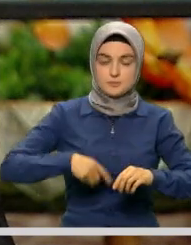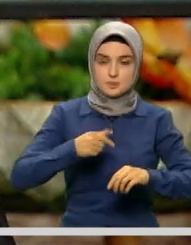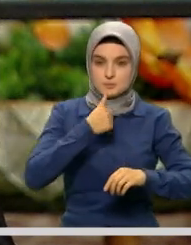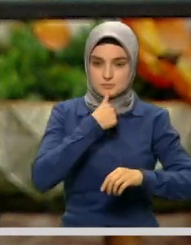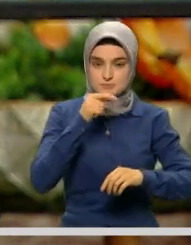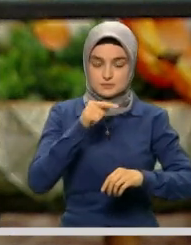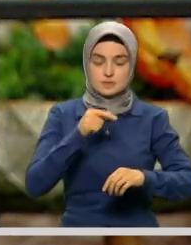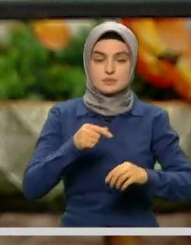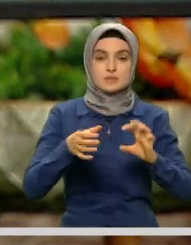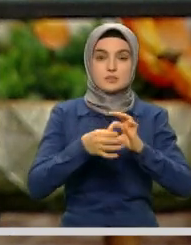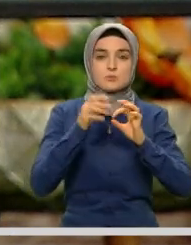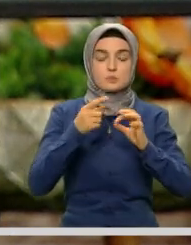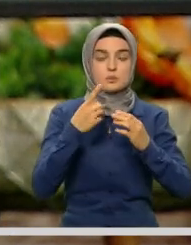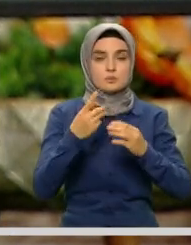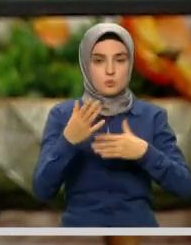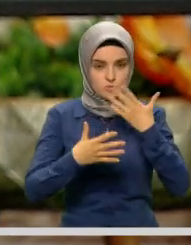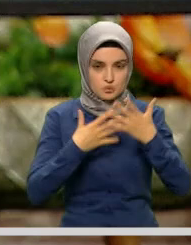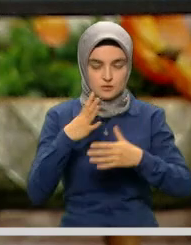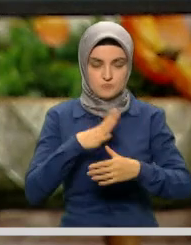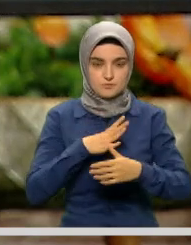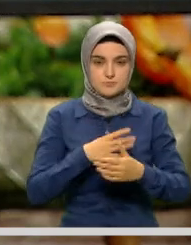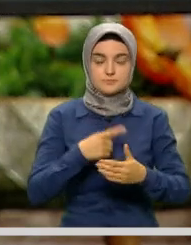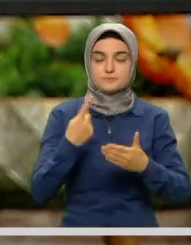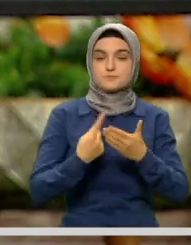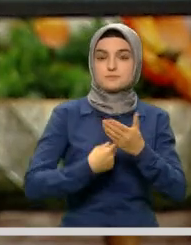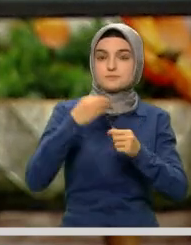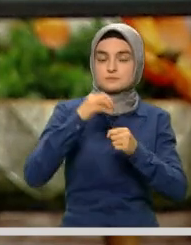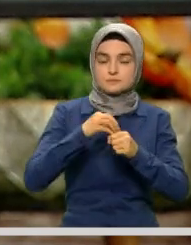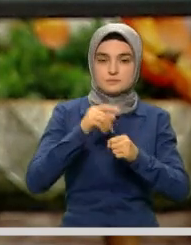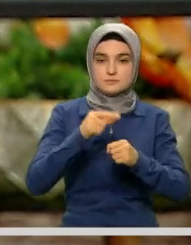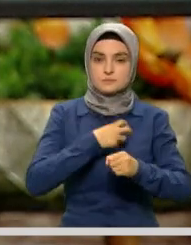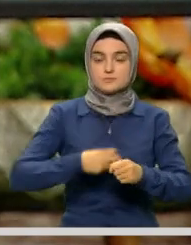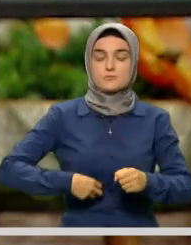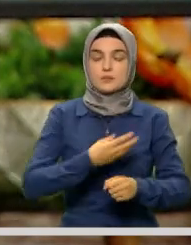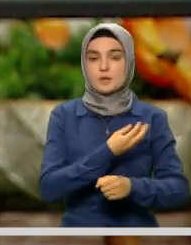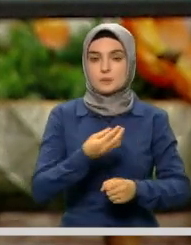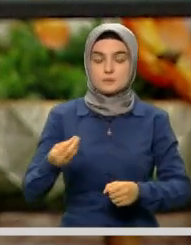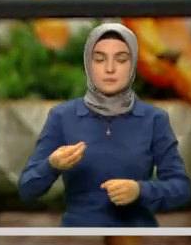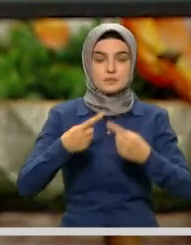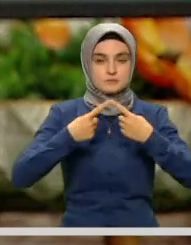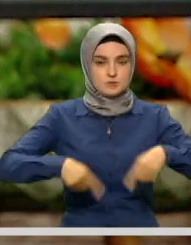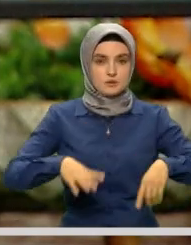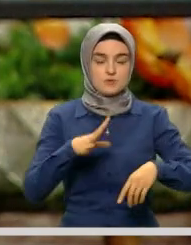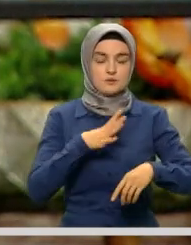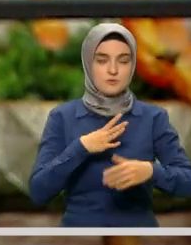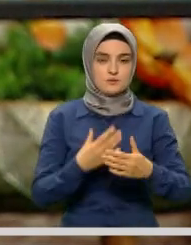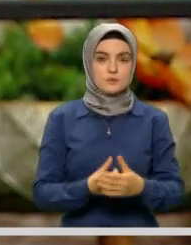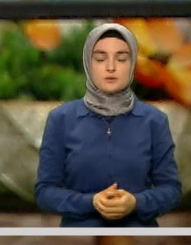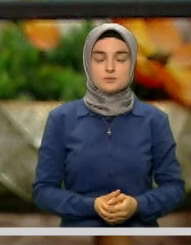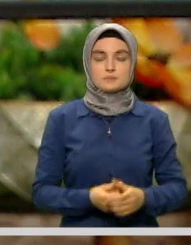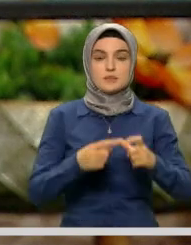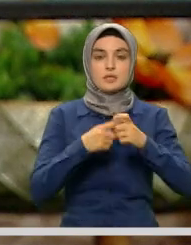serzeniş, böyle bir yaşadığı olay var. Kur'an-ı Kerim'de işte peygamberlerin imtihanları var. Evet. İşte Hazreti